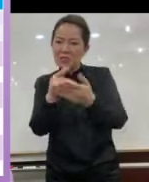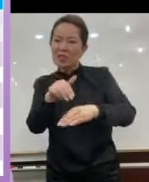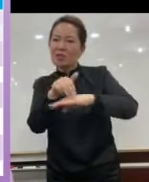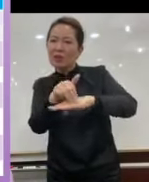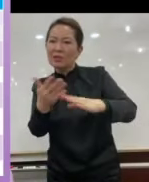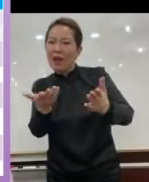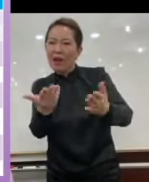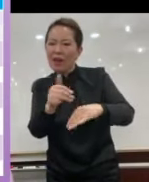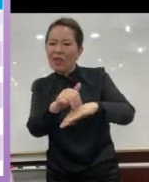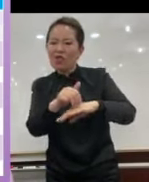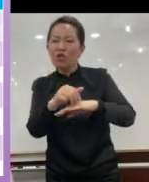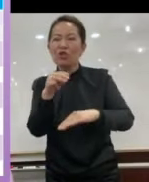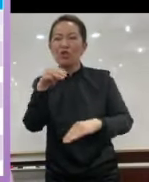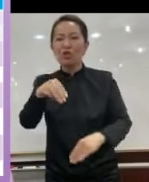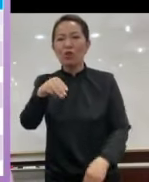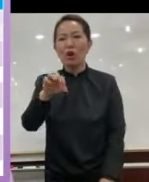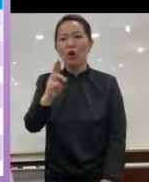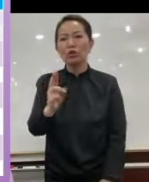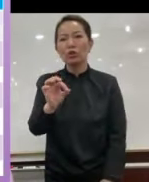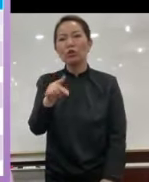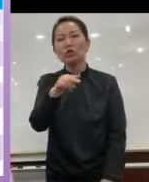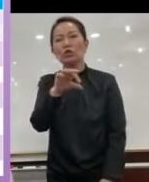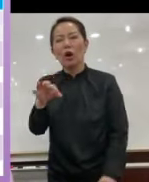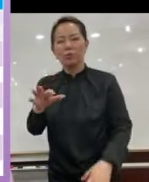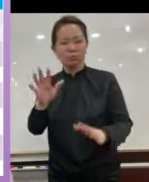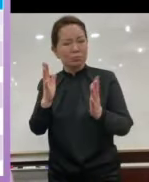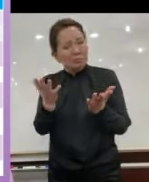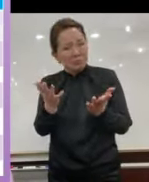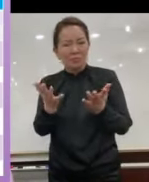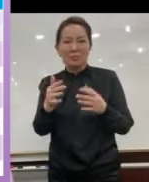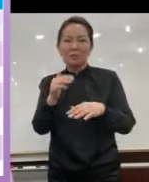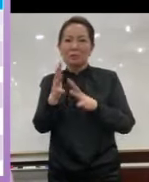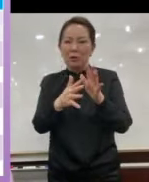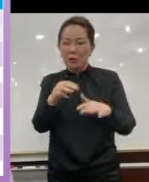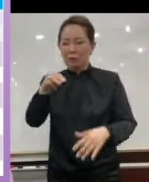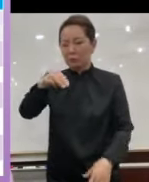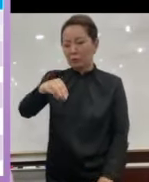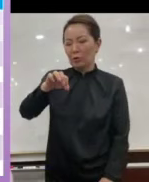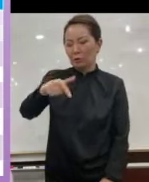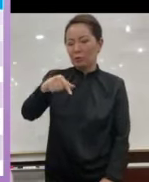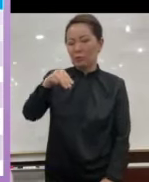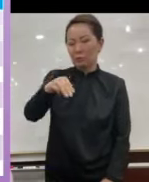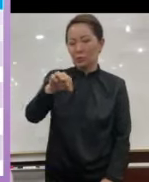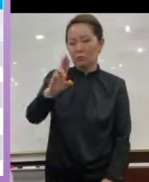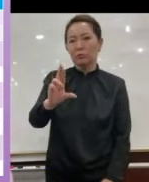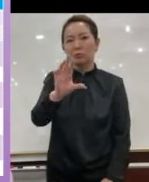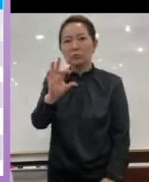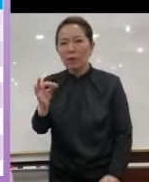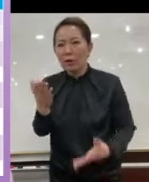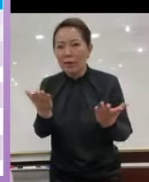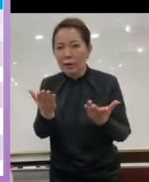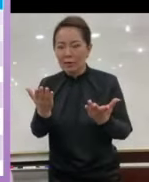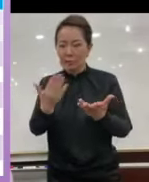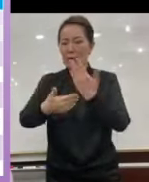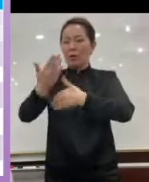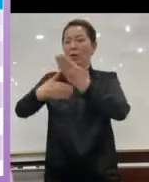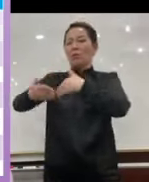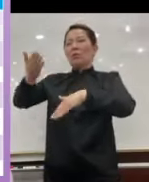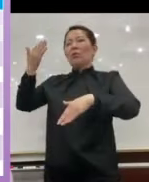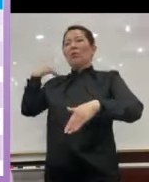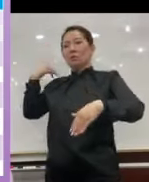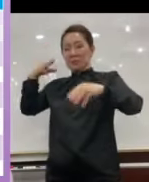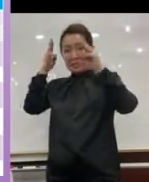бол яг төсөл хэрэгжтэл тодорхой биш байсан учраас энэ бол бүр эхнээсээ шийдэгдсэн асуудал биш